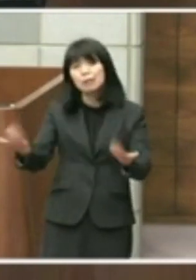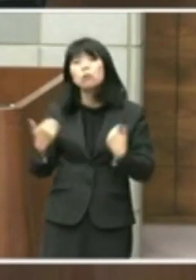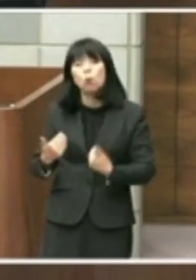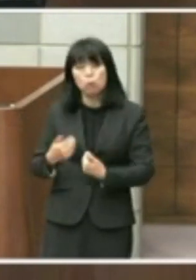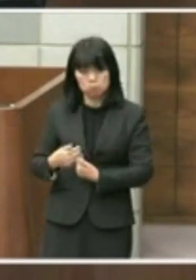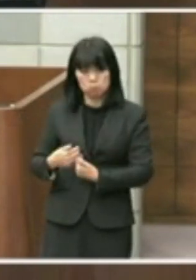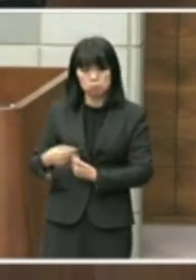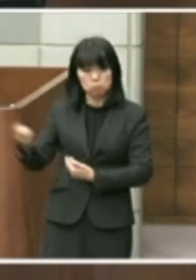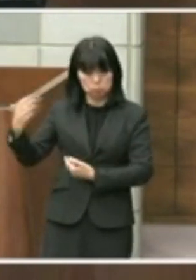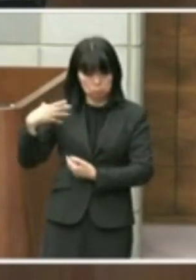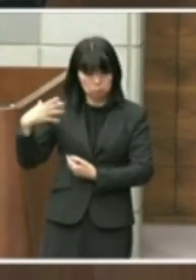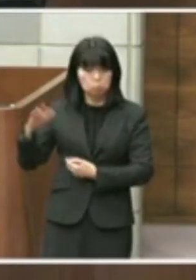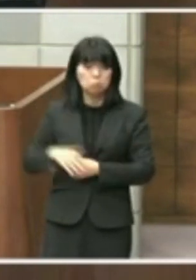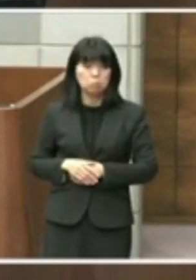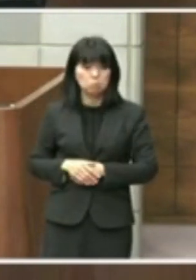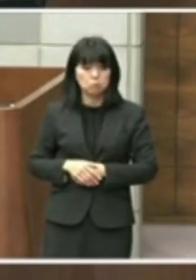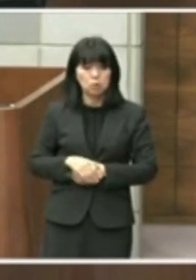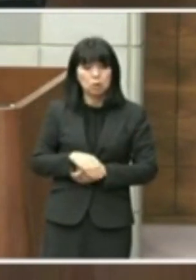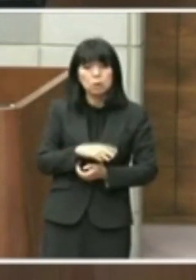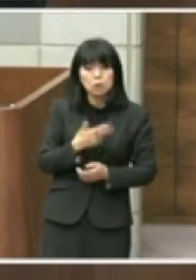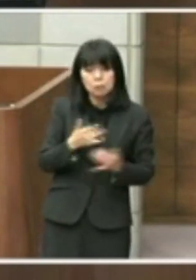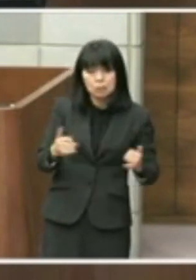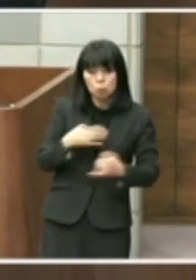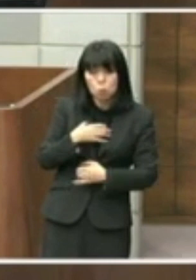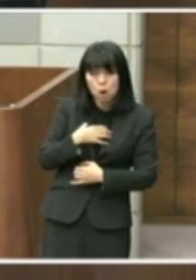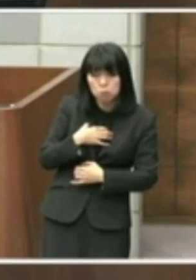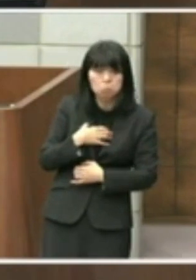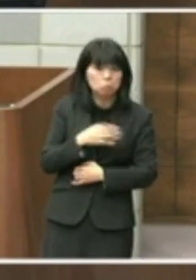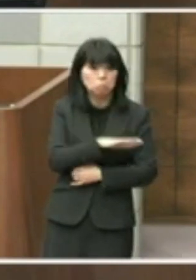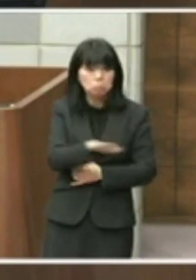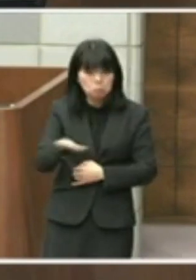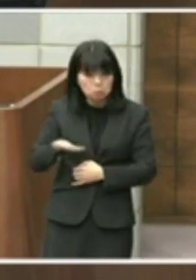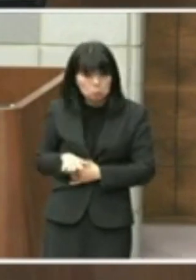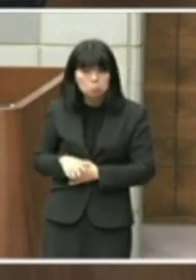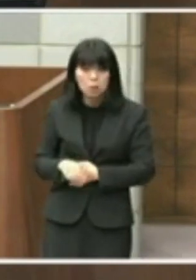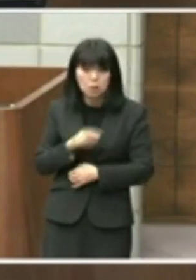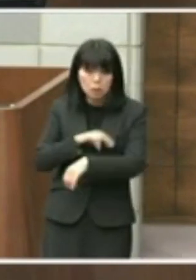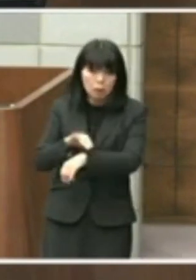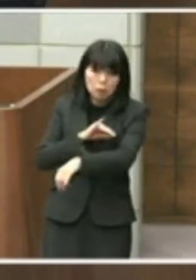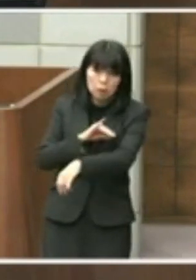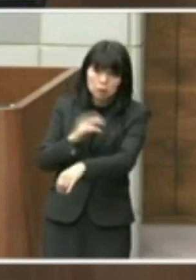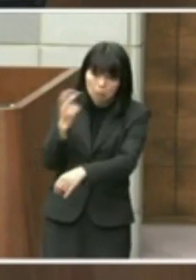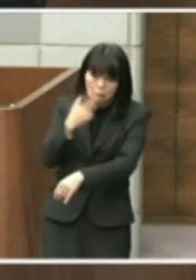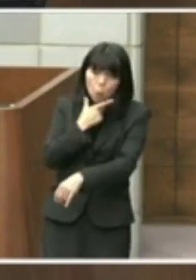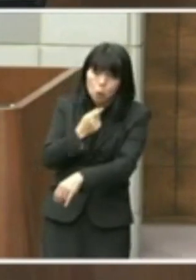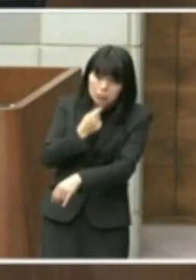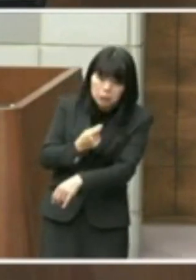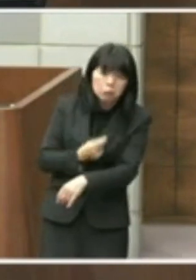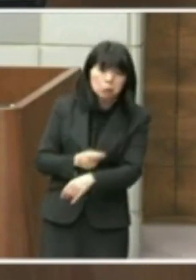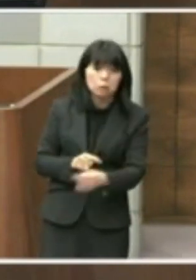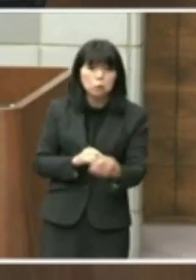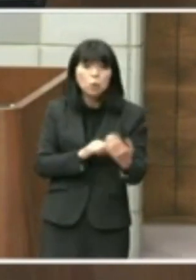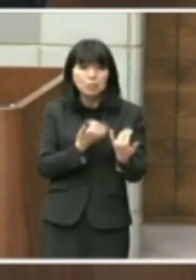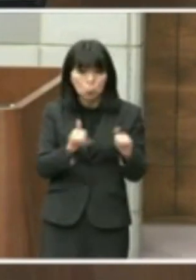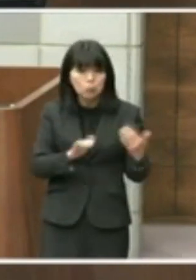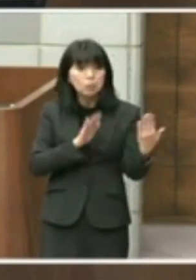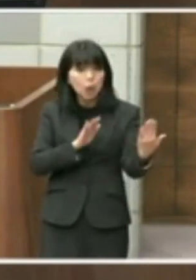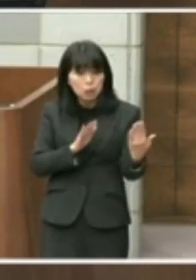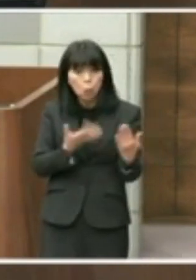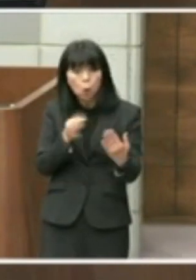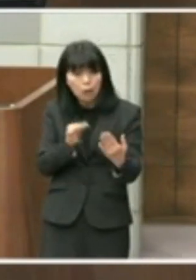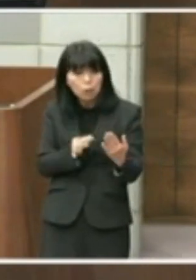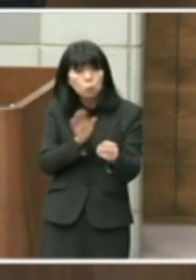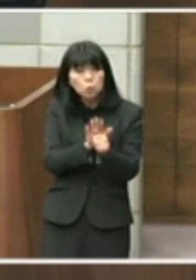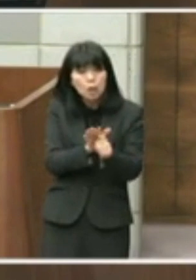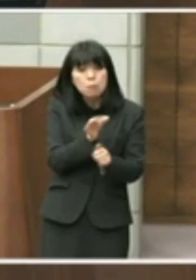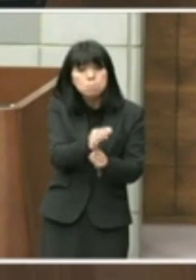指摘しています。不安を訴える市民が多い中、検査を希望する者に対し、費用を助成するなど必